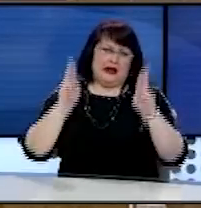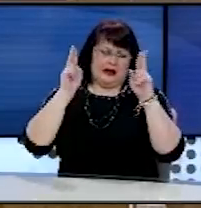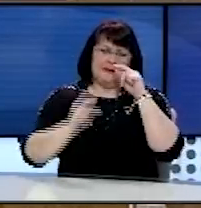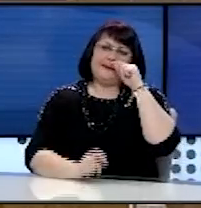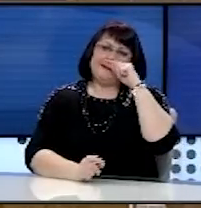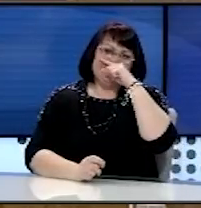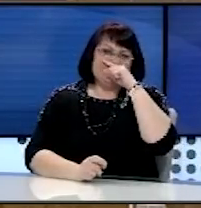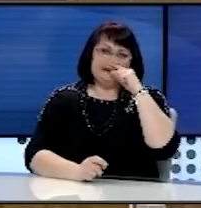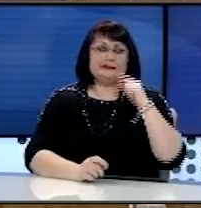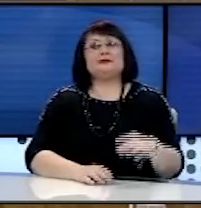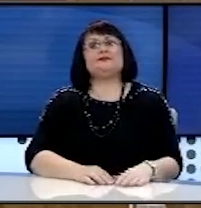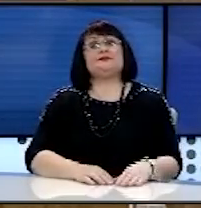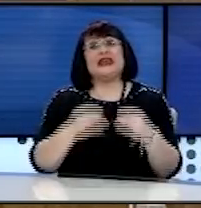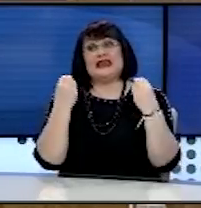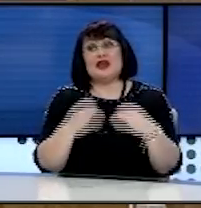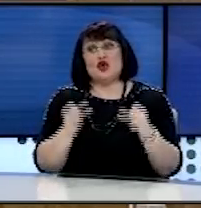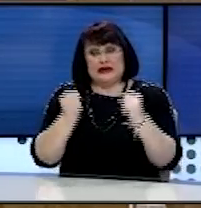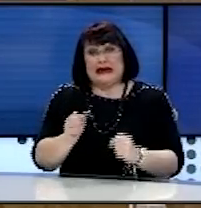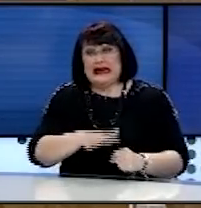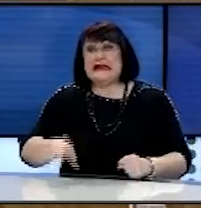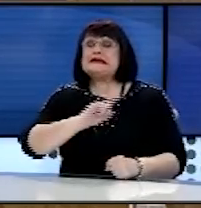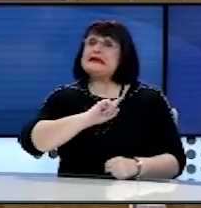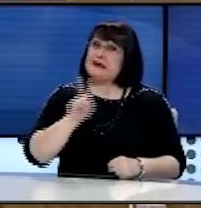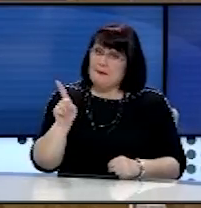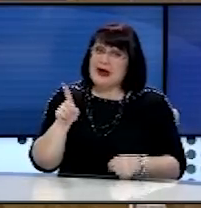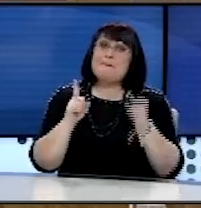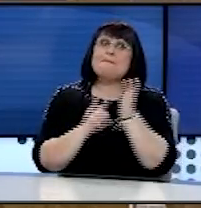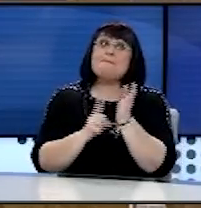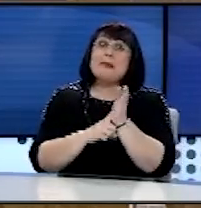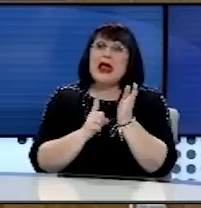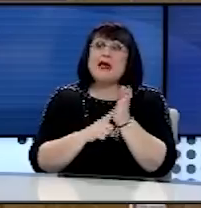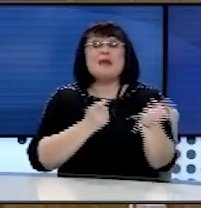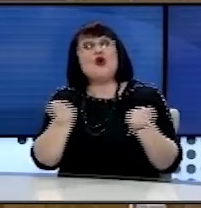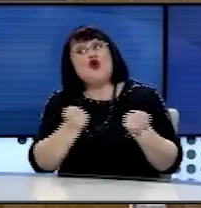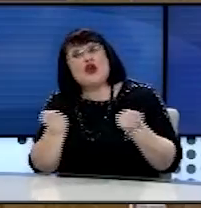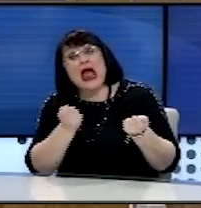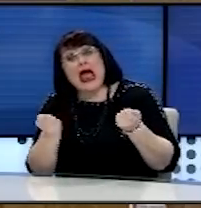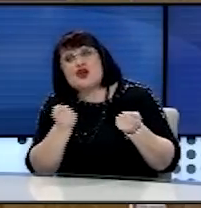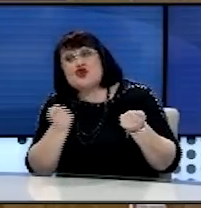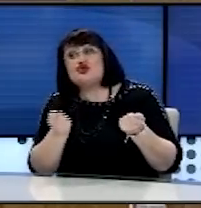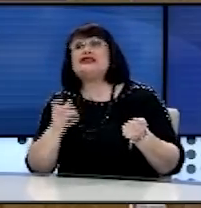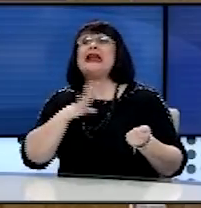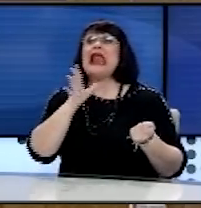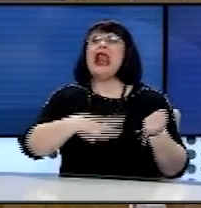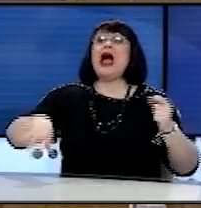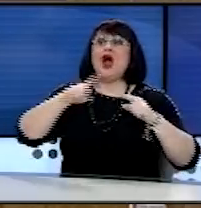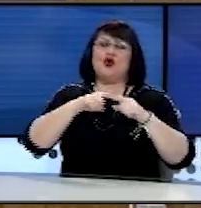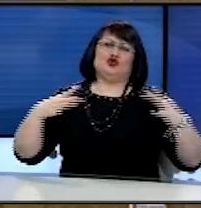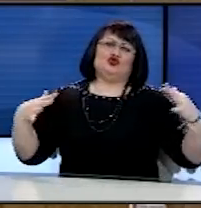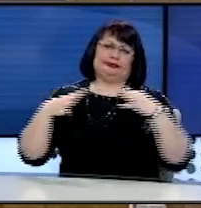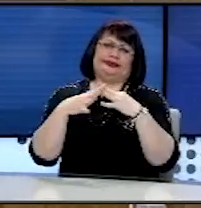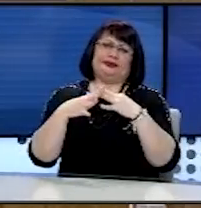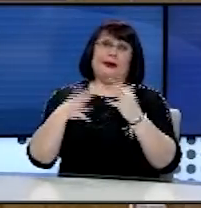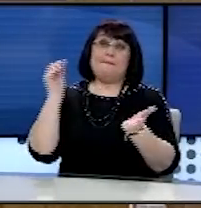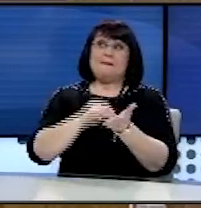ενέργειας. Για να μην επιδεινωθεί κι άλλο η κατάσταση, πρέπει να οργανωθεί τώρα η αντεπίθεση του ελληνικού λαού για να μην πληρώσει